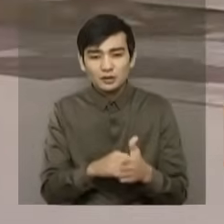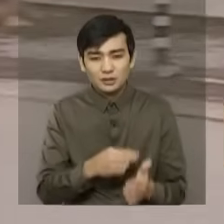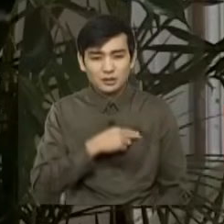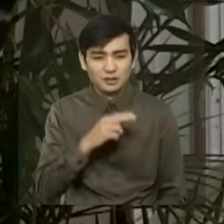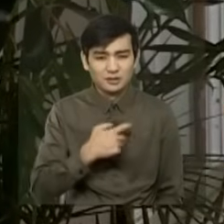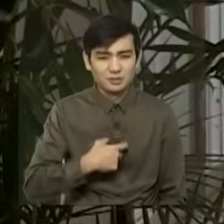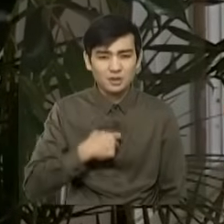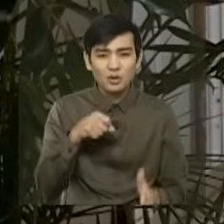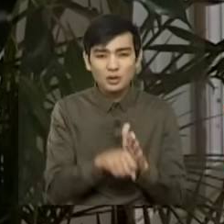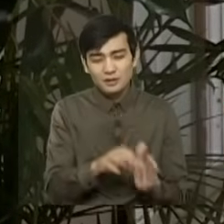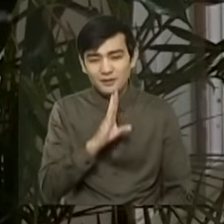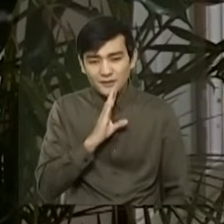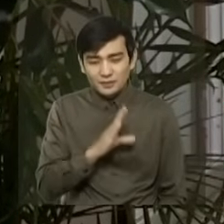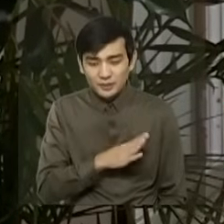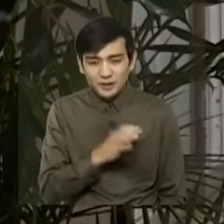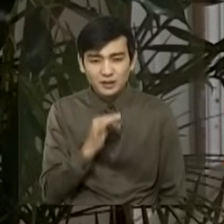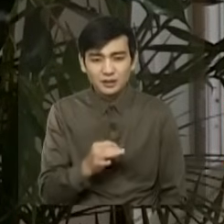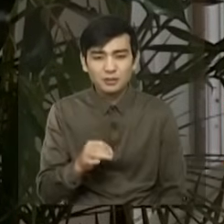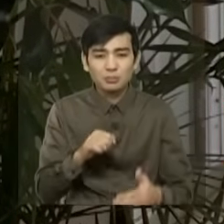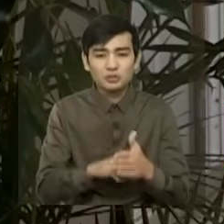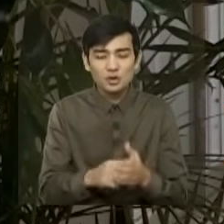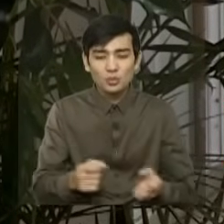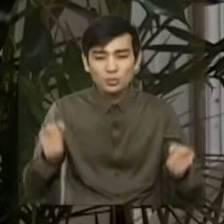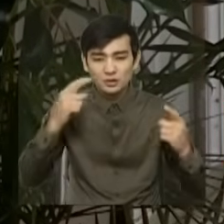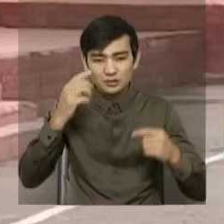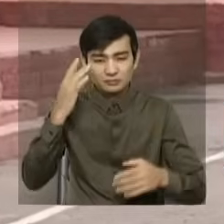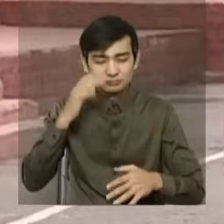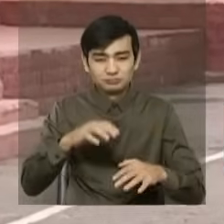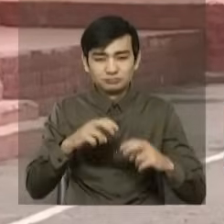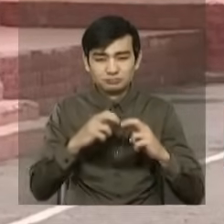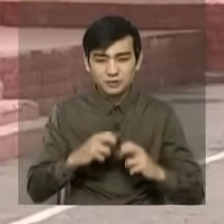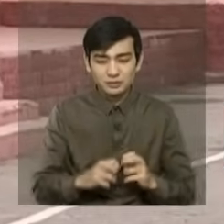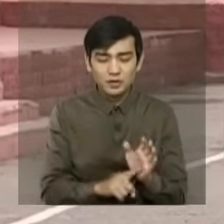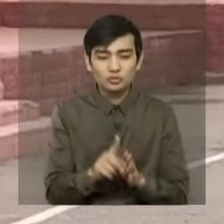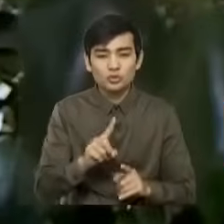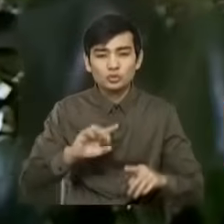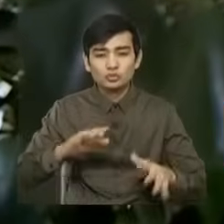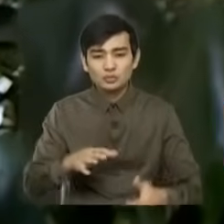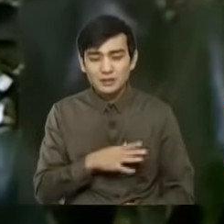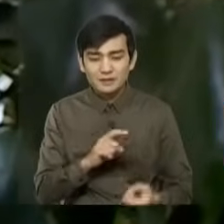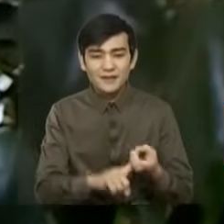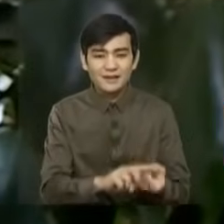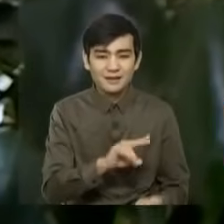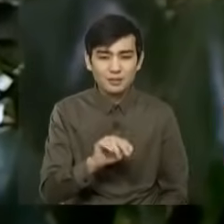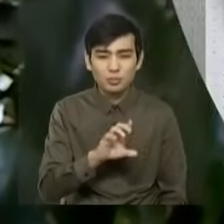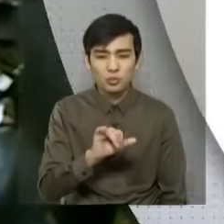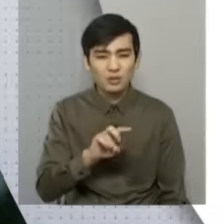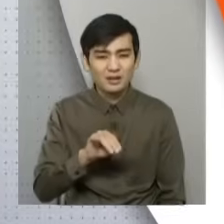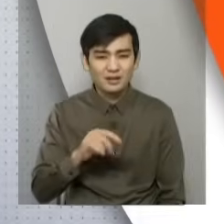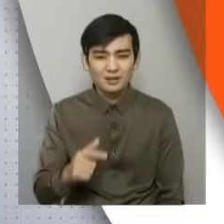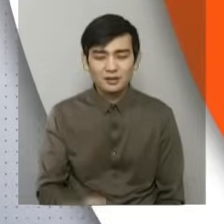школьницы хорошо общалась с одноклассниками и уважала учителей Что произошло связано ли это с Булин